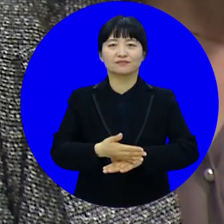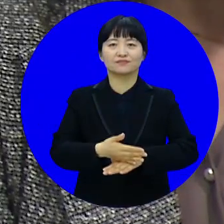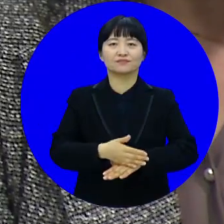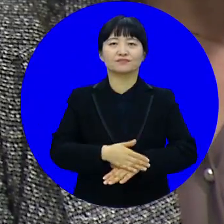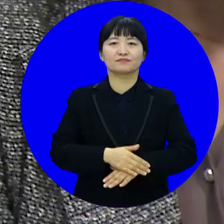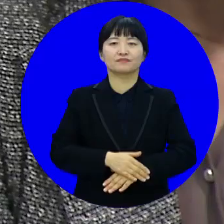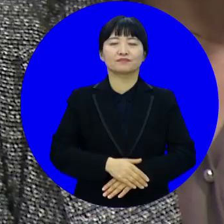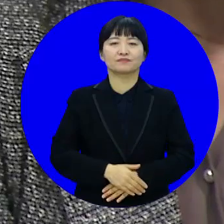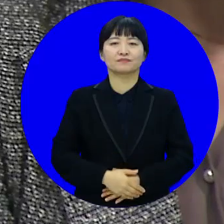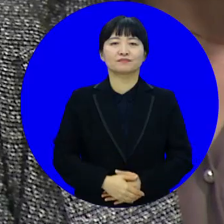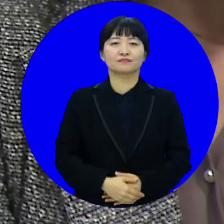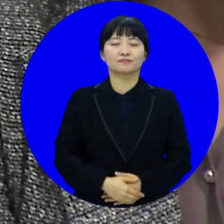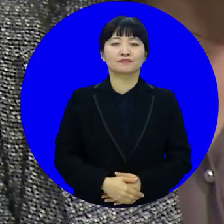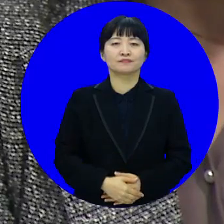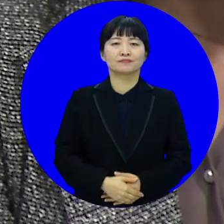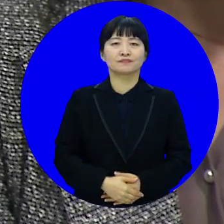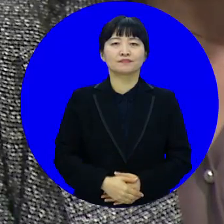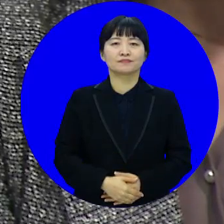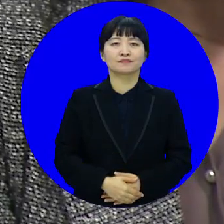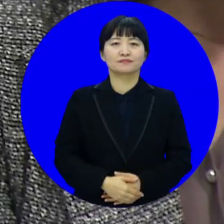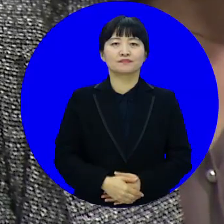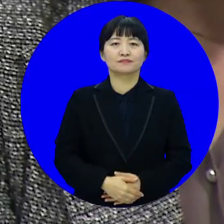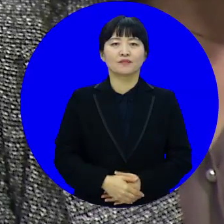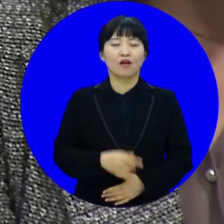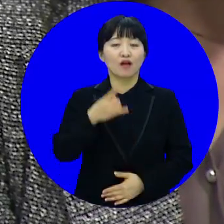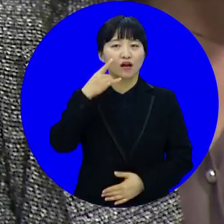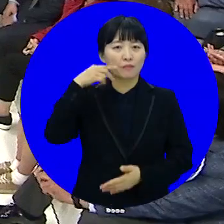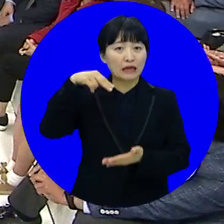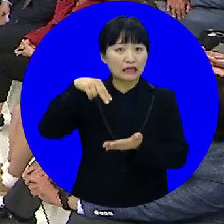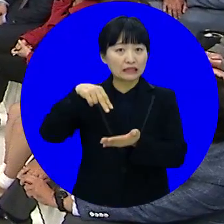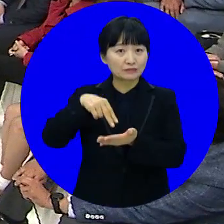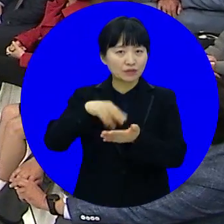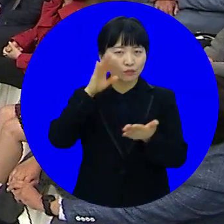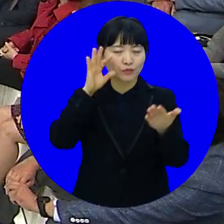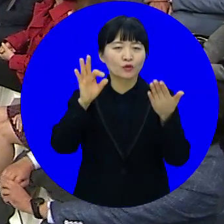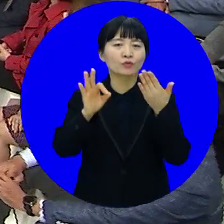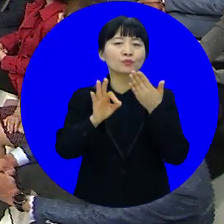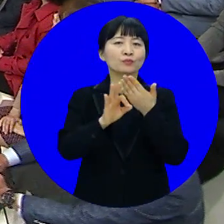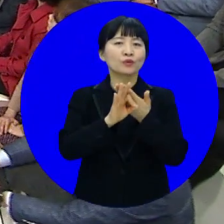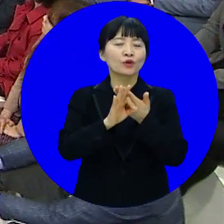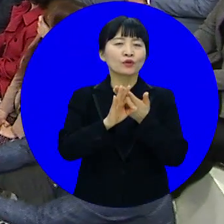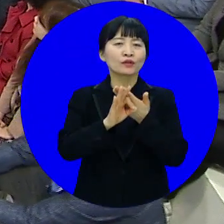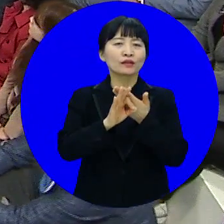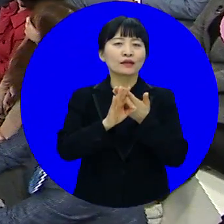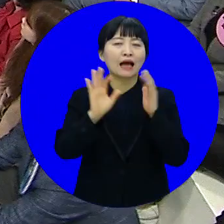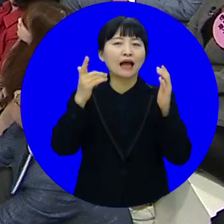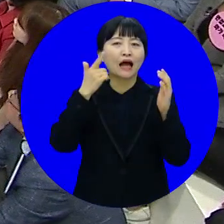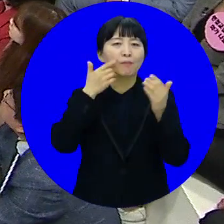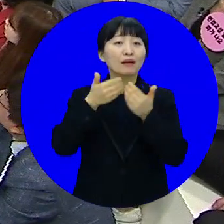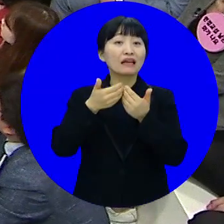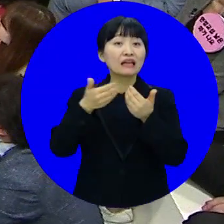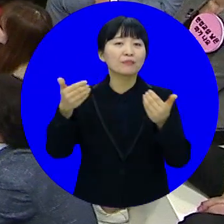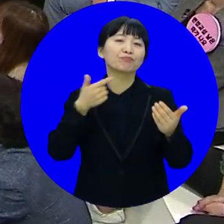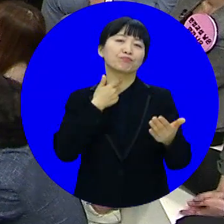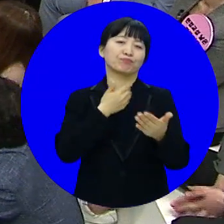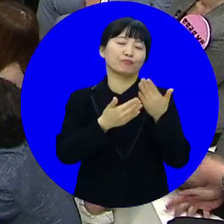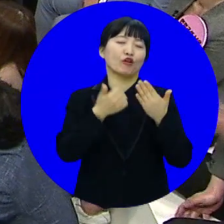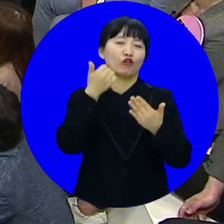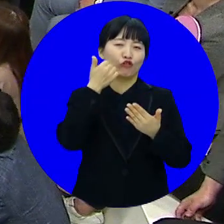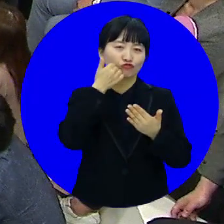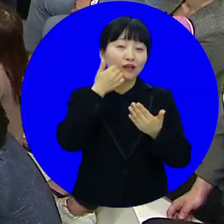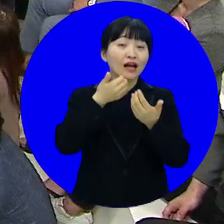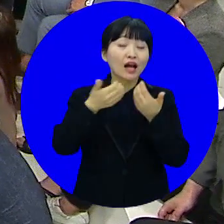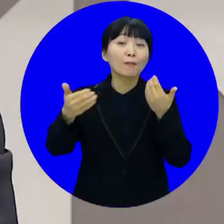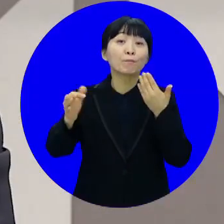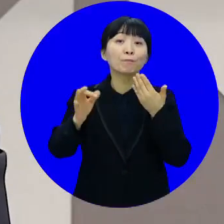아이한테 너무 미안하네요. 우리 엄마의 입장에서 보면 아빠와의 이별을 한번 경험했고 누군가로부터 떠나버림을